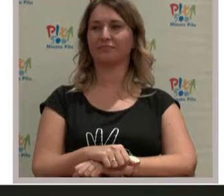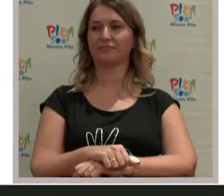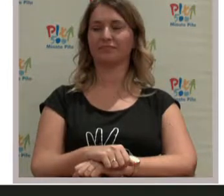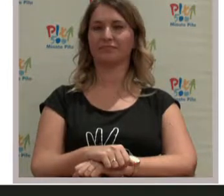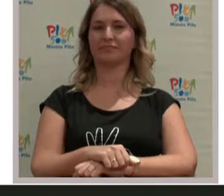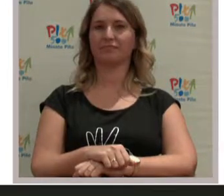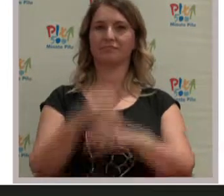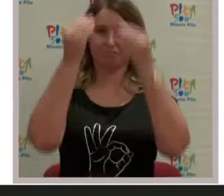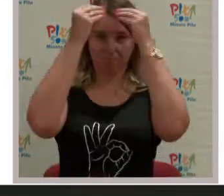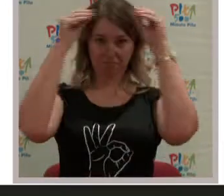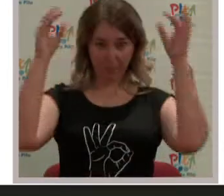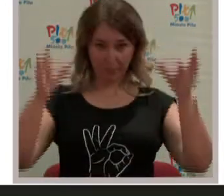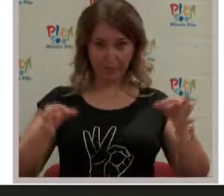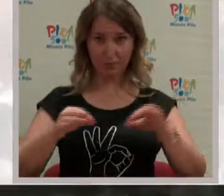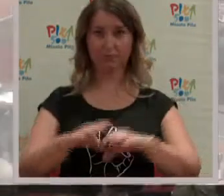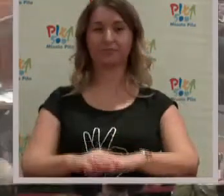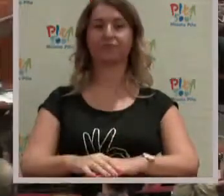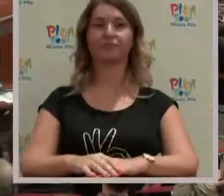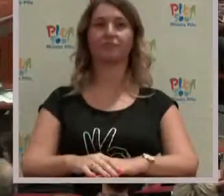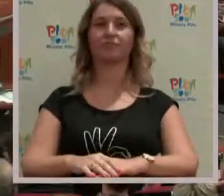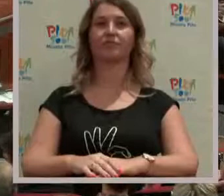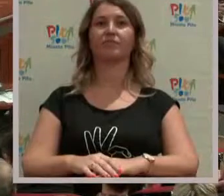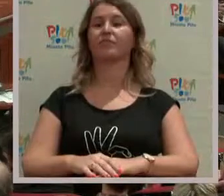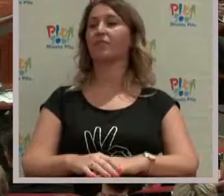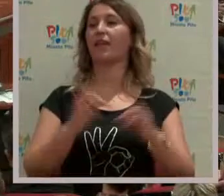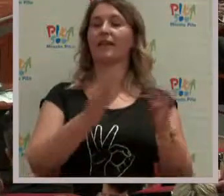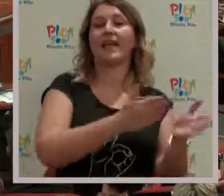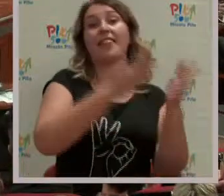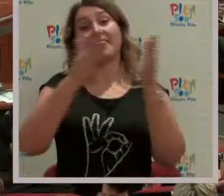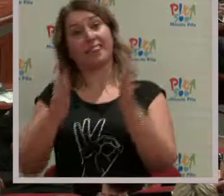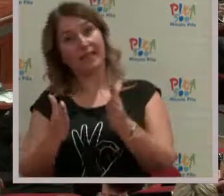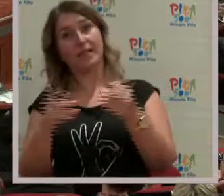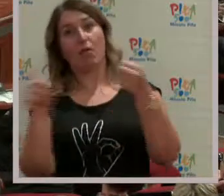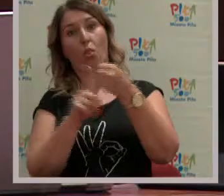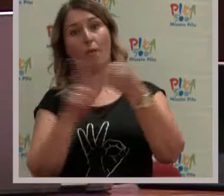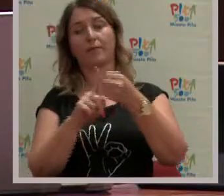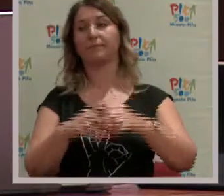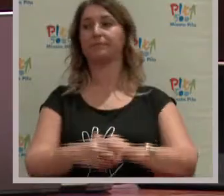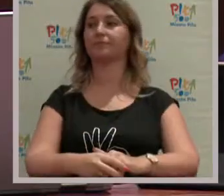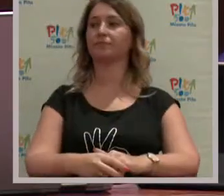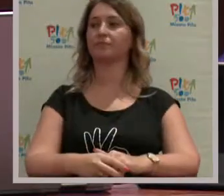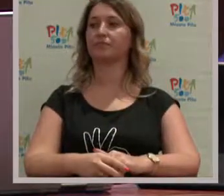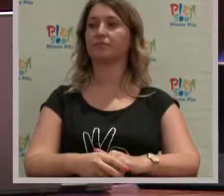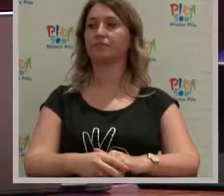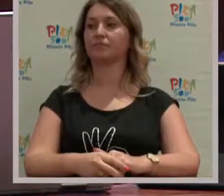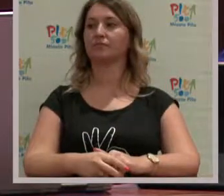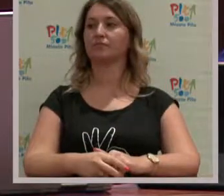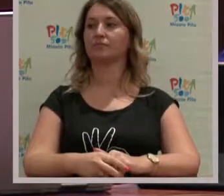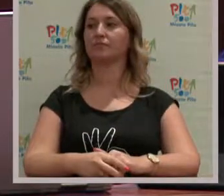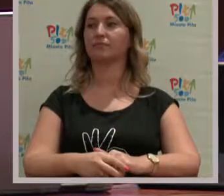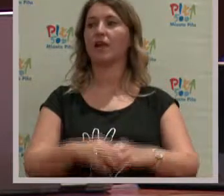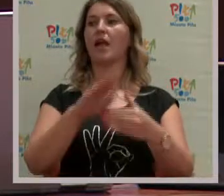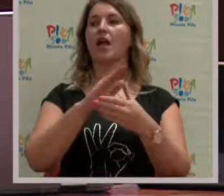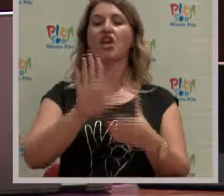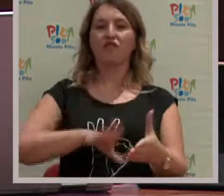Szanowni państwo, przystępujemy zatem do omawiania kolejnego punktu porządku obrad, a są to obchody